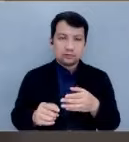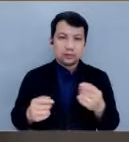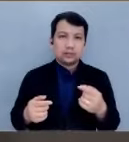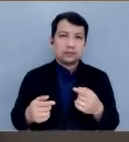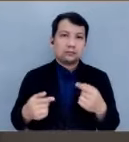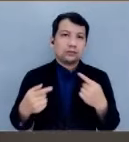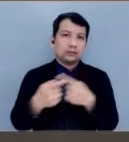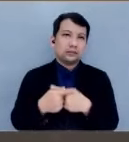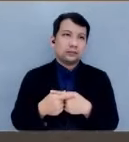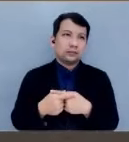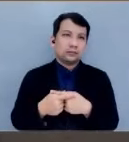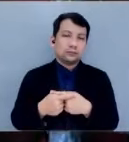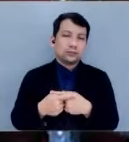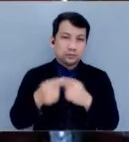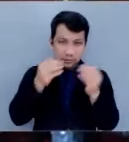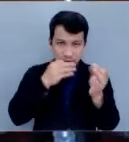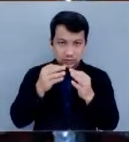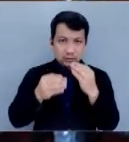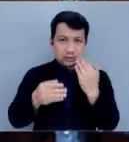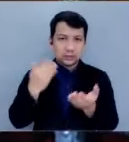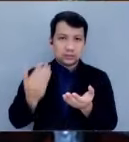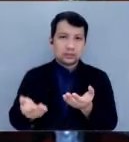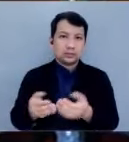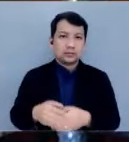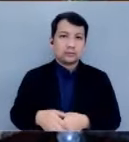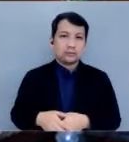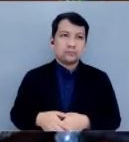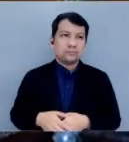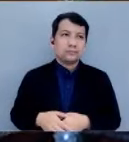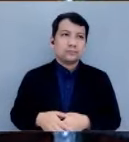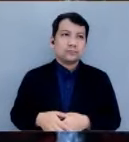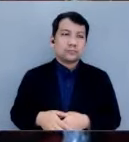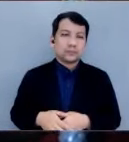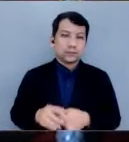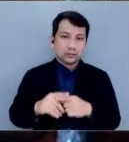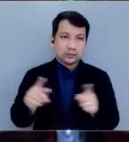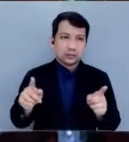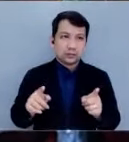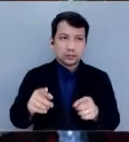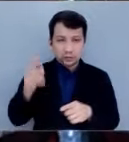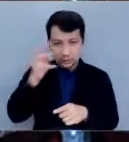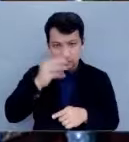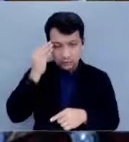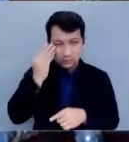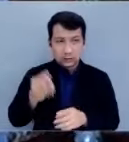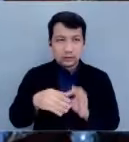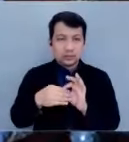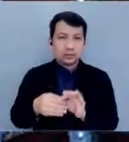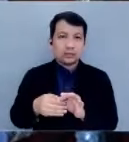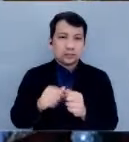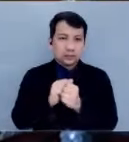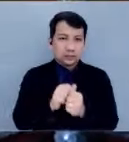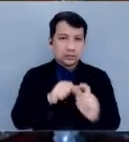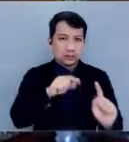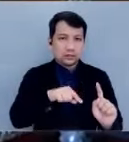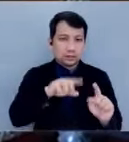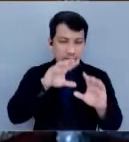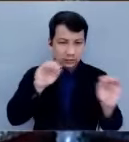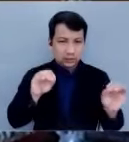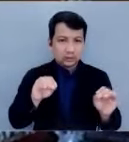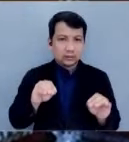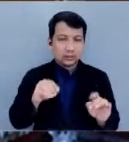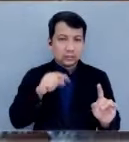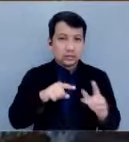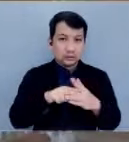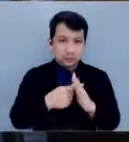ng pagpatay. Hindi ko po masyadong masasagot yan kasi po may problema po talaga dyan yung isa po namin kasamang nahuli. Pero ang pinag-ugatan nyo is